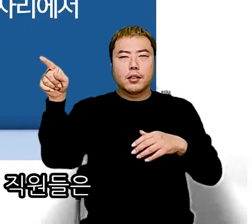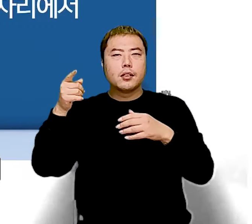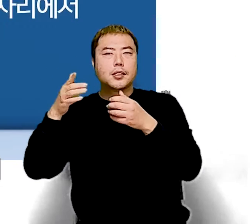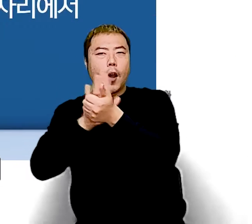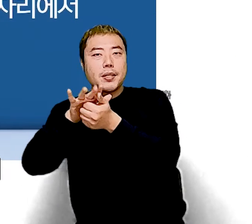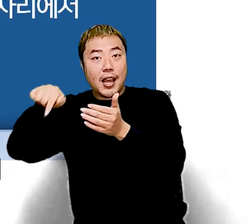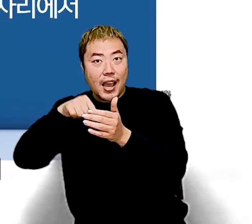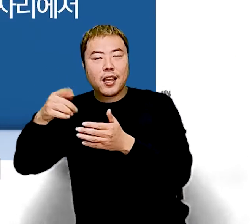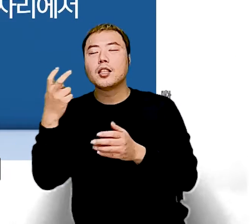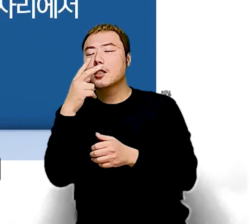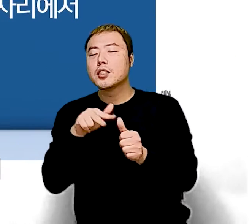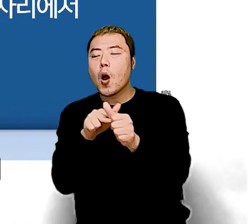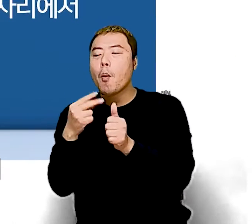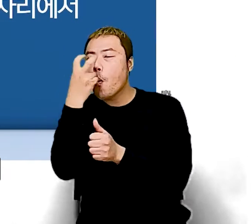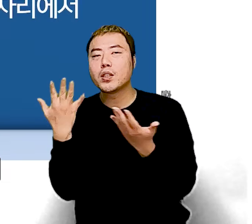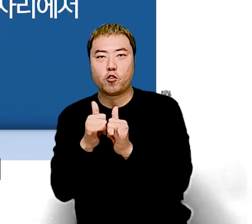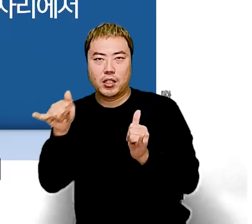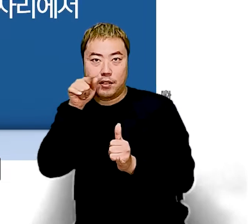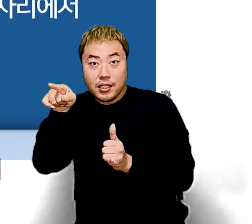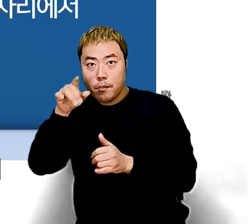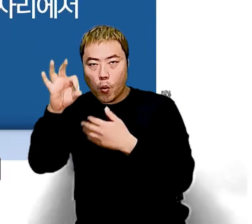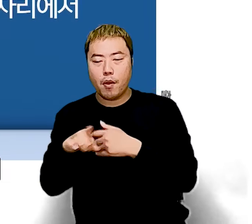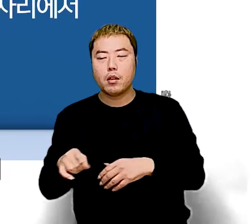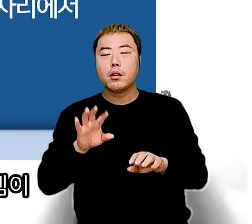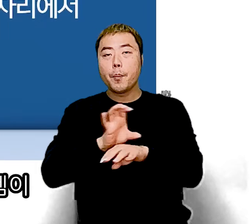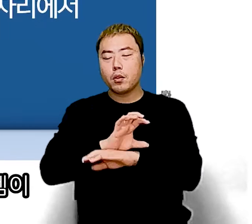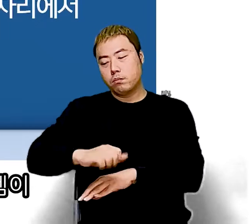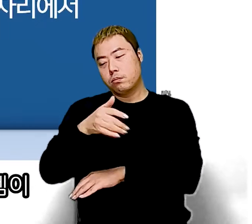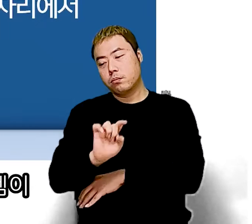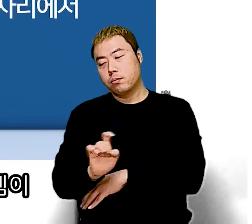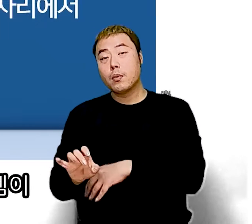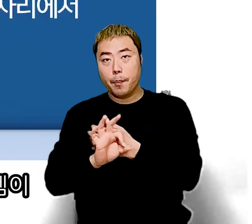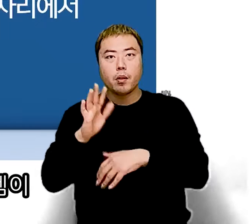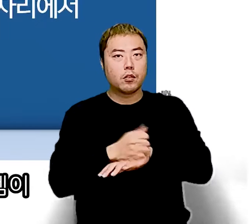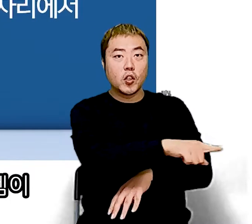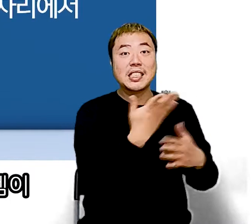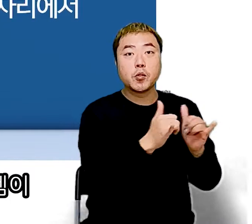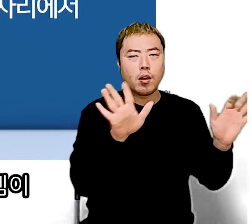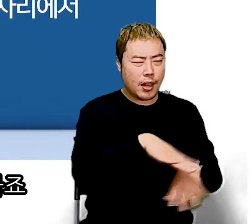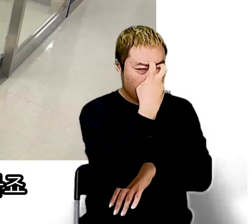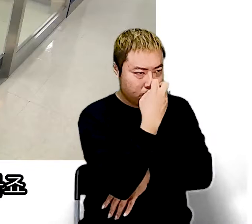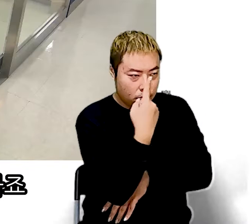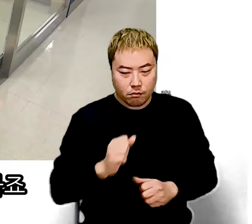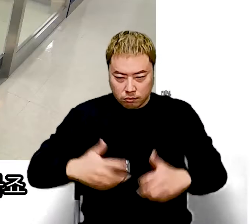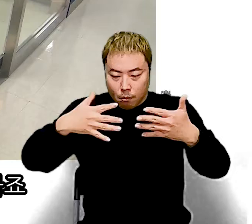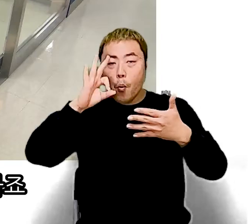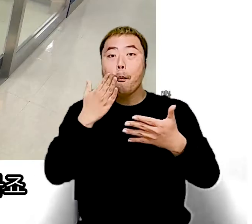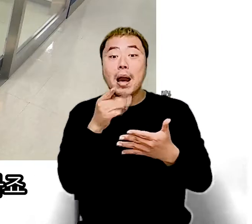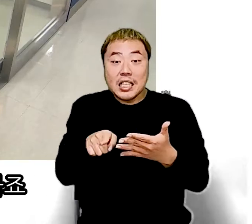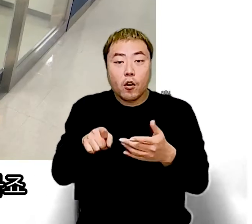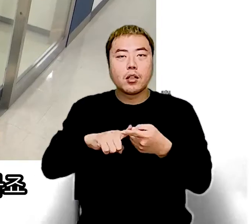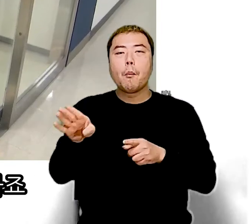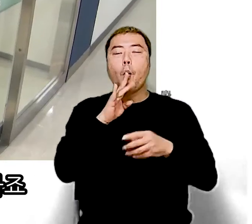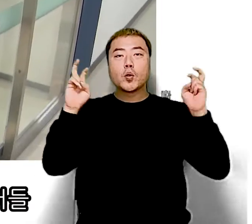직원들은 코드만 입력하면 전국의 삼성전자 서비스 센터에 CCTV를 볼 수 있는 시스템이 본사 6층에